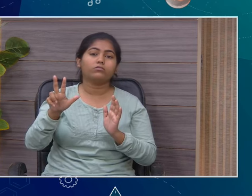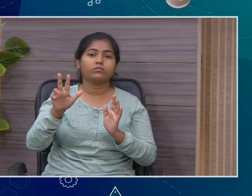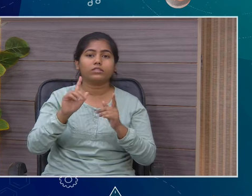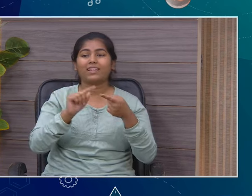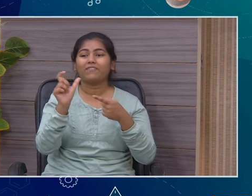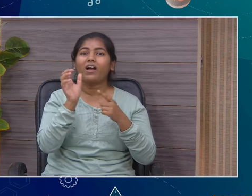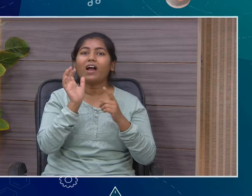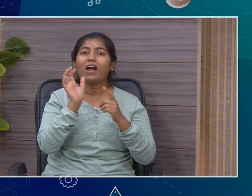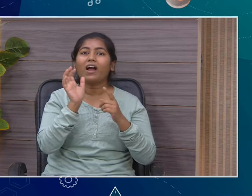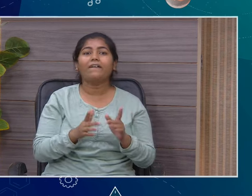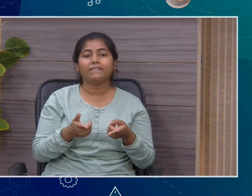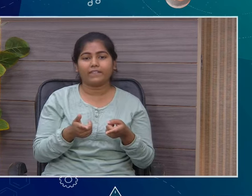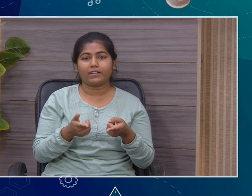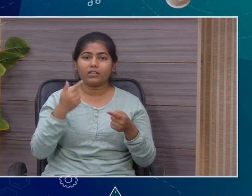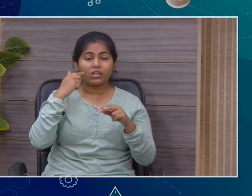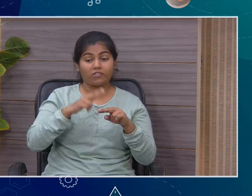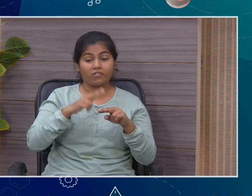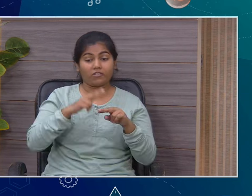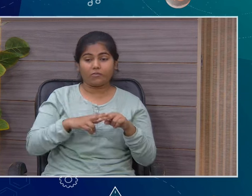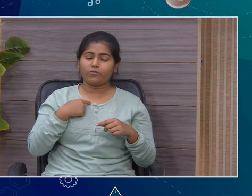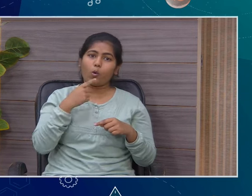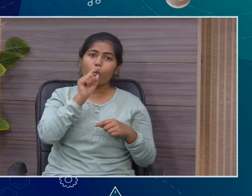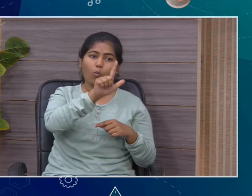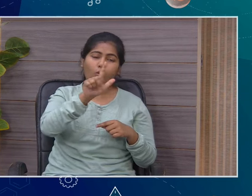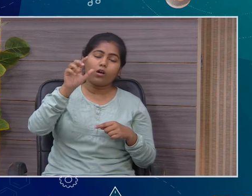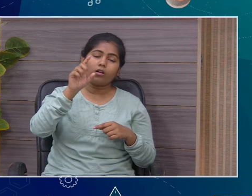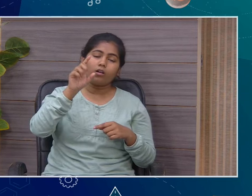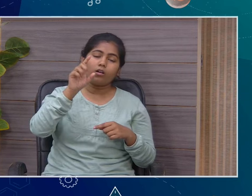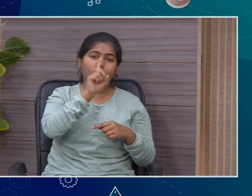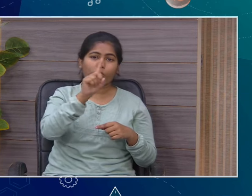मैं आपसे कहूं सर कि इन 118 एलिमेंट्स को आप इन सबकी